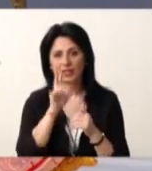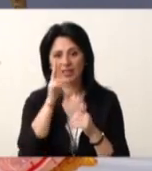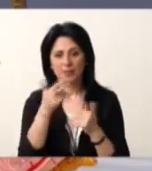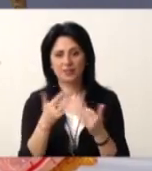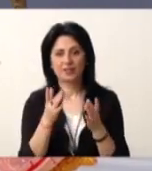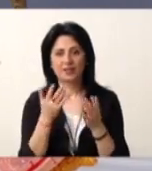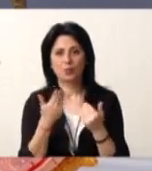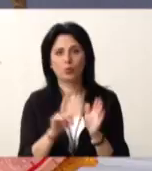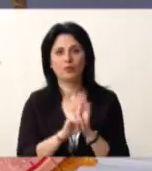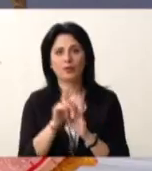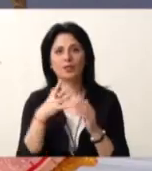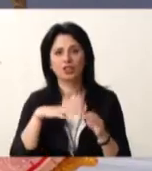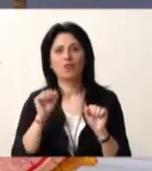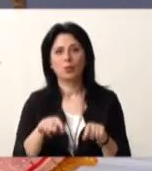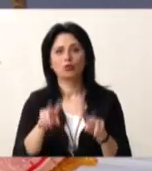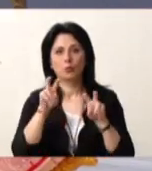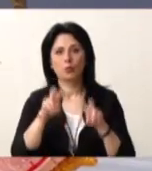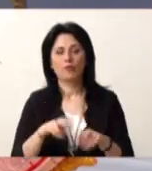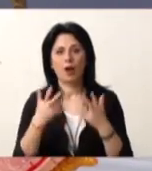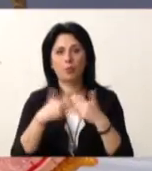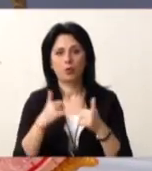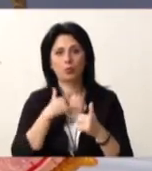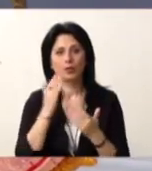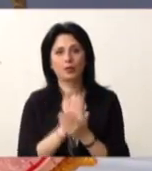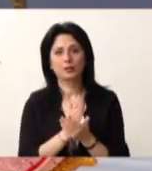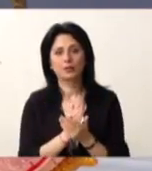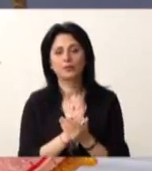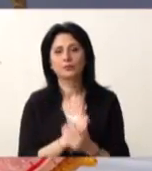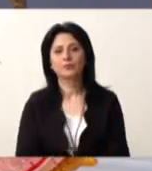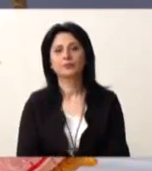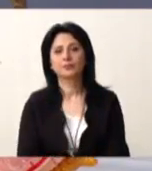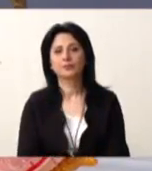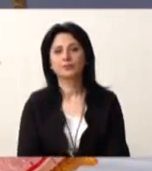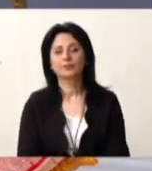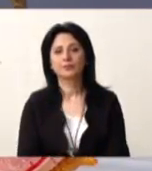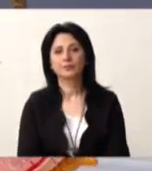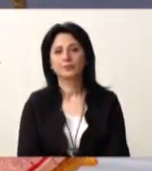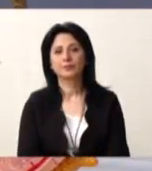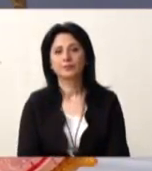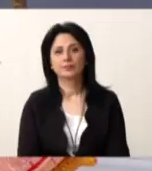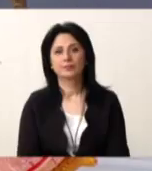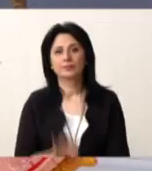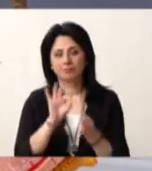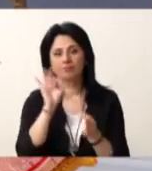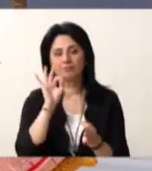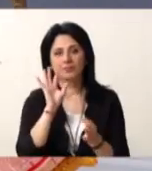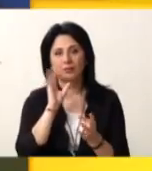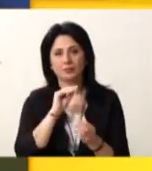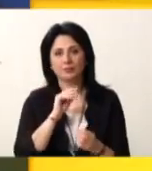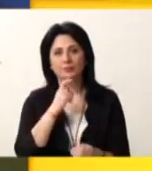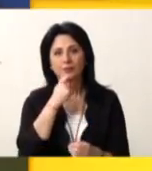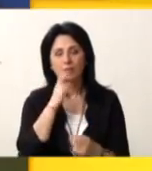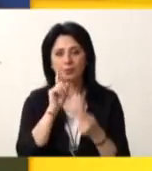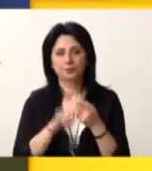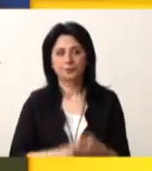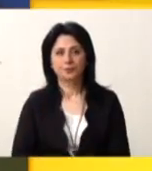ჩვენთან საქართველოში შემოტანილია ეს აპარატი და ასე რომ ხდება დასმა დიაგნოზის სუსტად. მაყურებელი